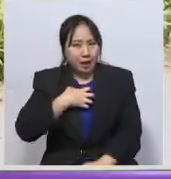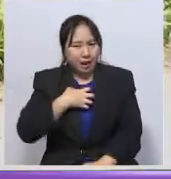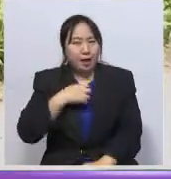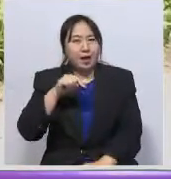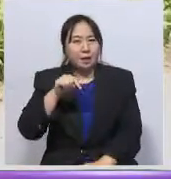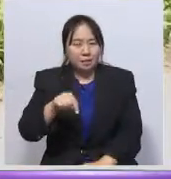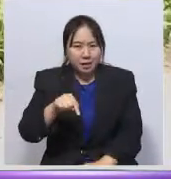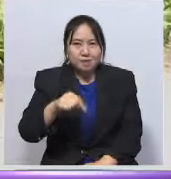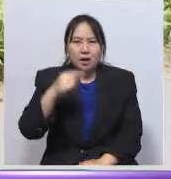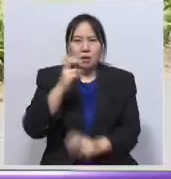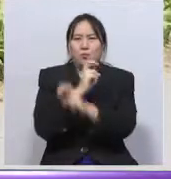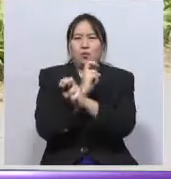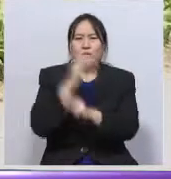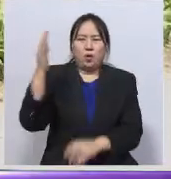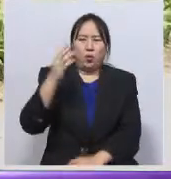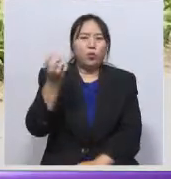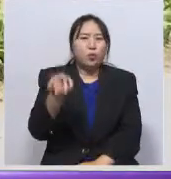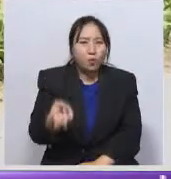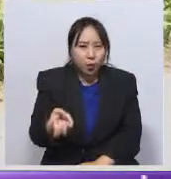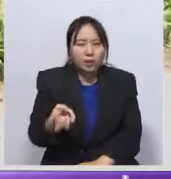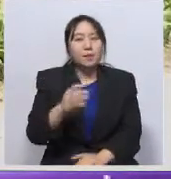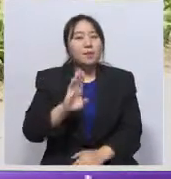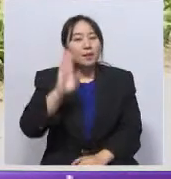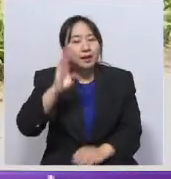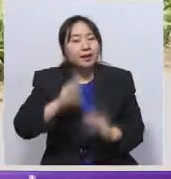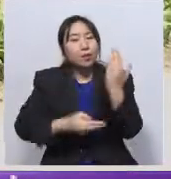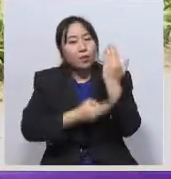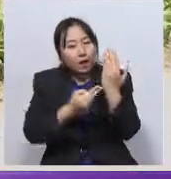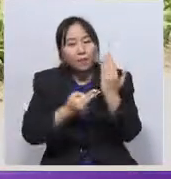าร์บอนเดสทิเนชั่นดึงผู้ประกอบการและภาคประชาชนเข้ามามีส่วนร่วมด้วยค่ะ